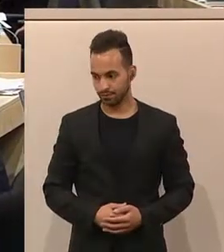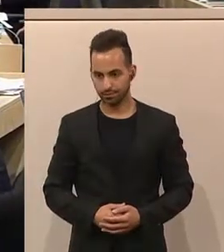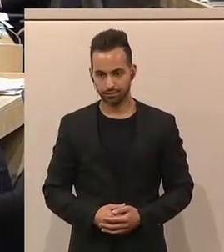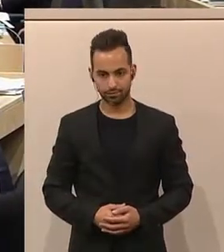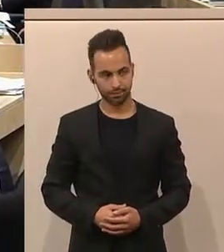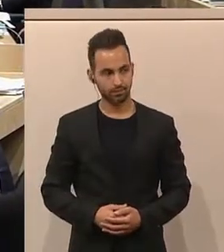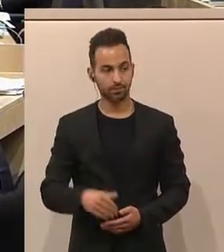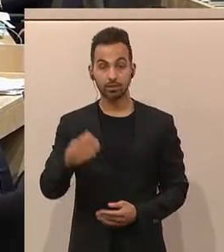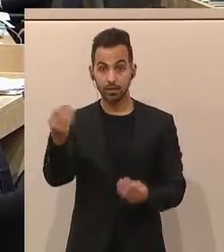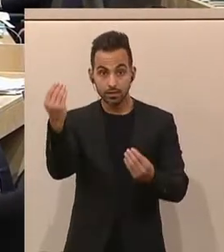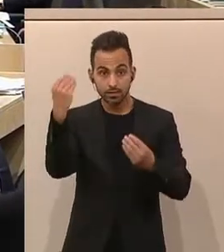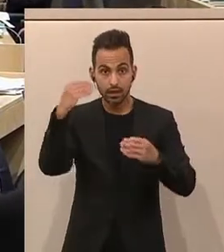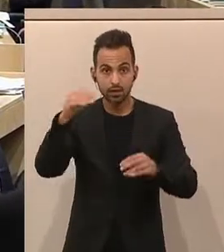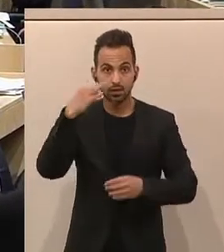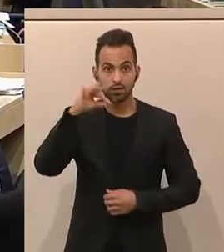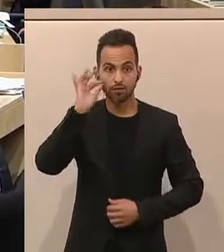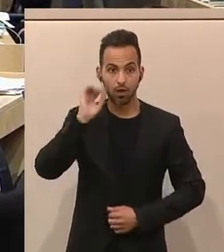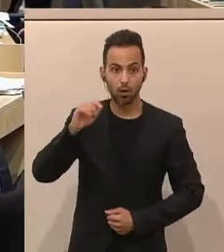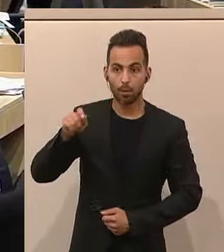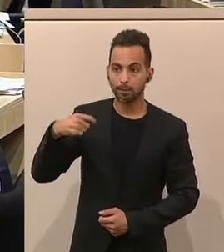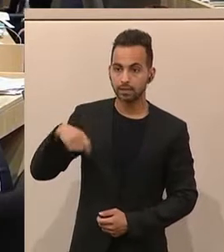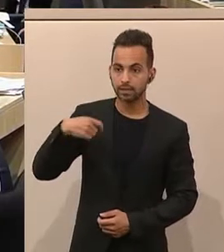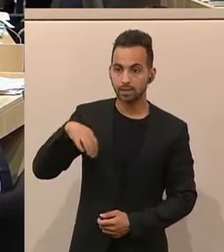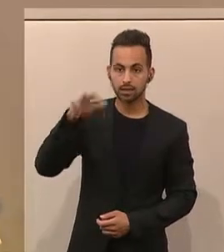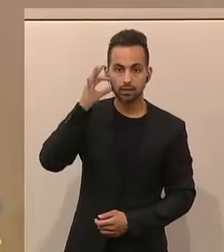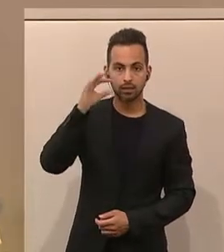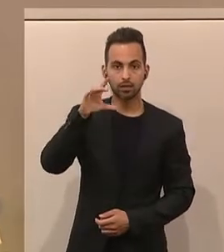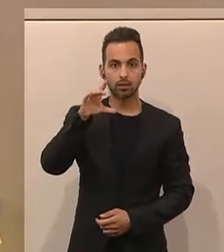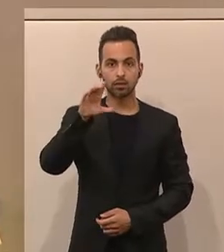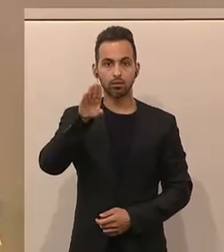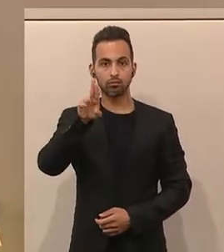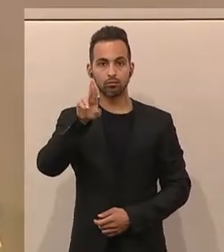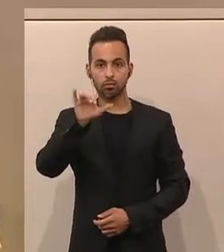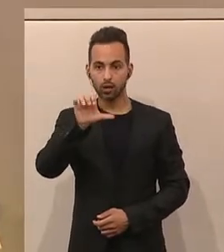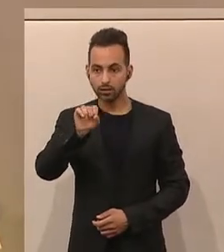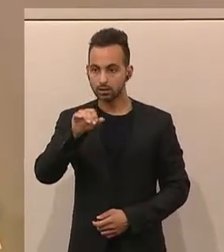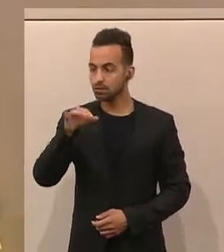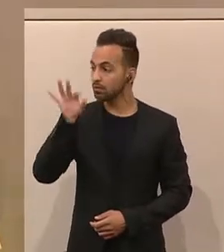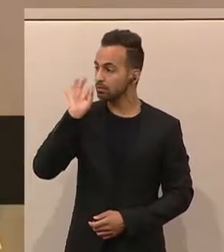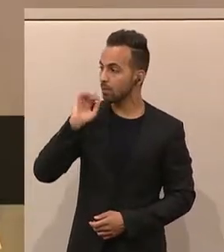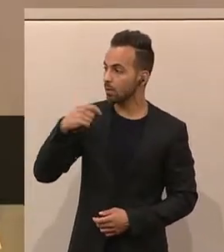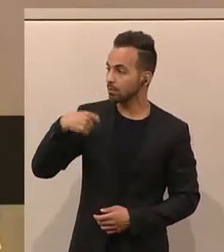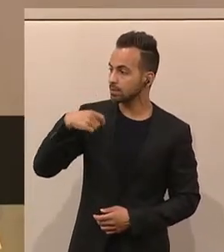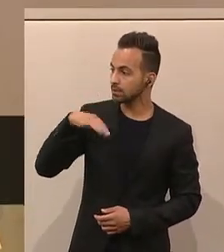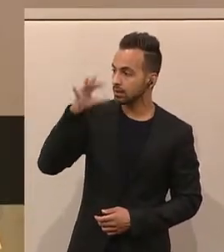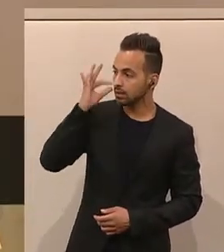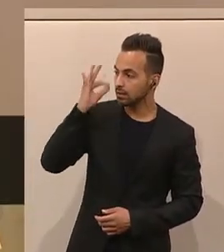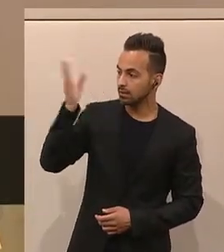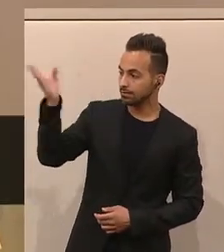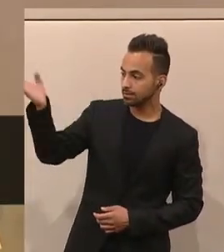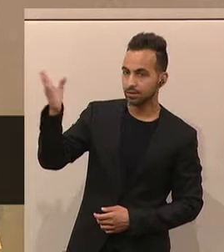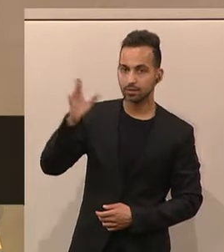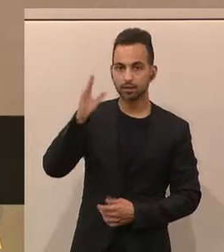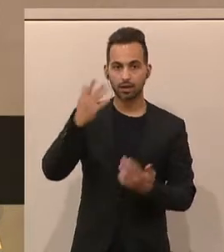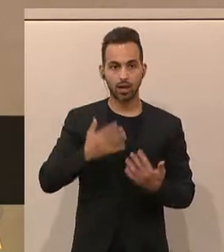Sehr geehrte Frau Präsidentin Buris, sehr geehrte Frau Präsidentin Kraker, Hohes Haus, liebe Besucher auf der Galerie